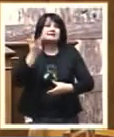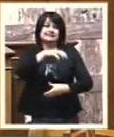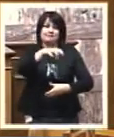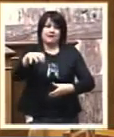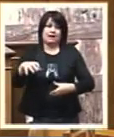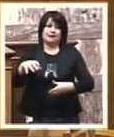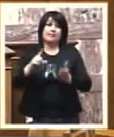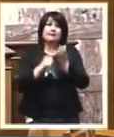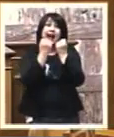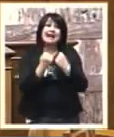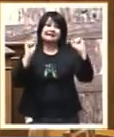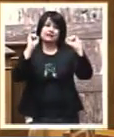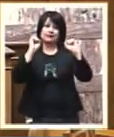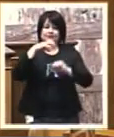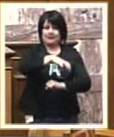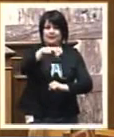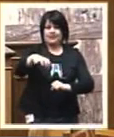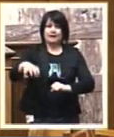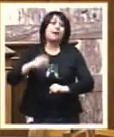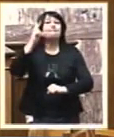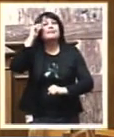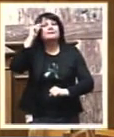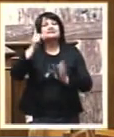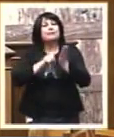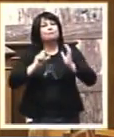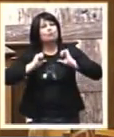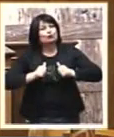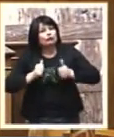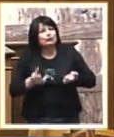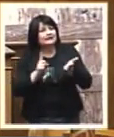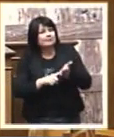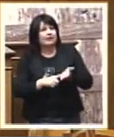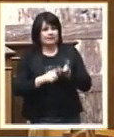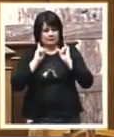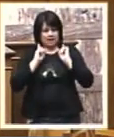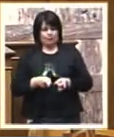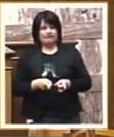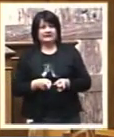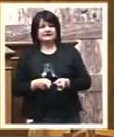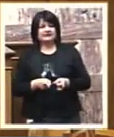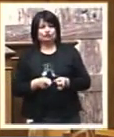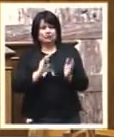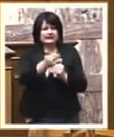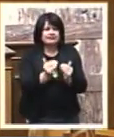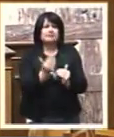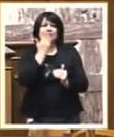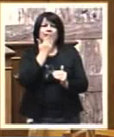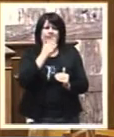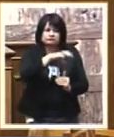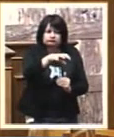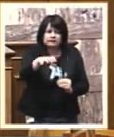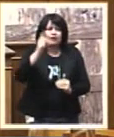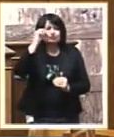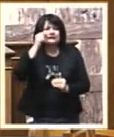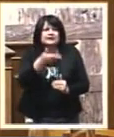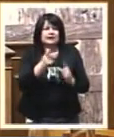αυτοτελή πανεπιστήμια, να παίρνουν πρωτοβουλία, να αποφασίζουν για τα τμήματά τους, να αποφασίζουν για το